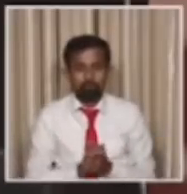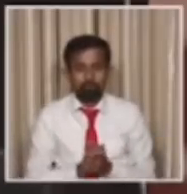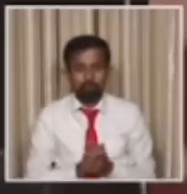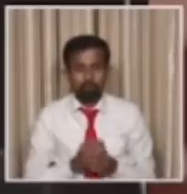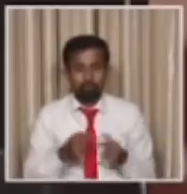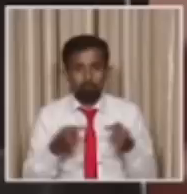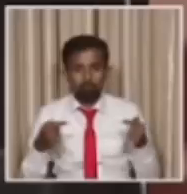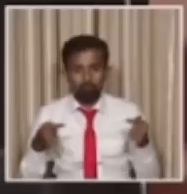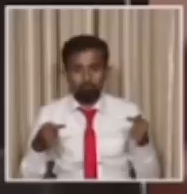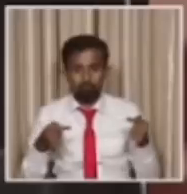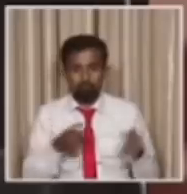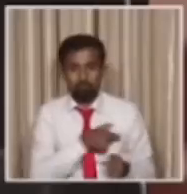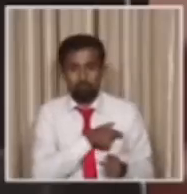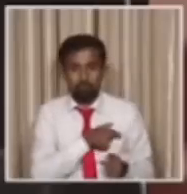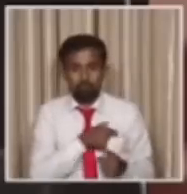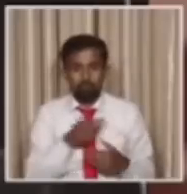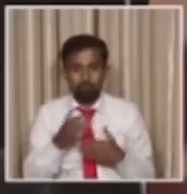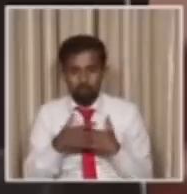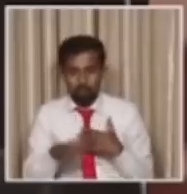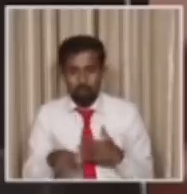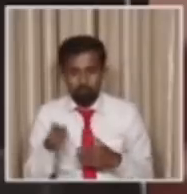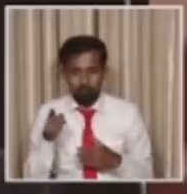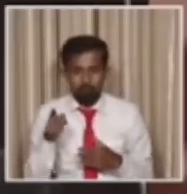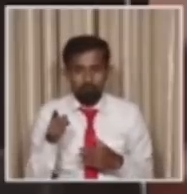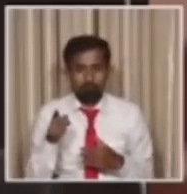විපක්ෂ නායකතුමත් මේකට මුහුණ දීලා තියෙනවා.